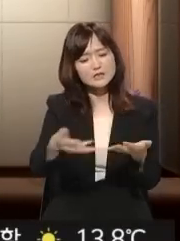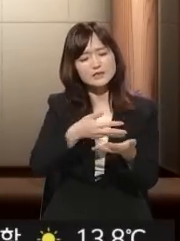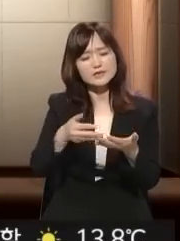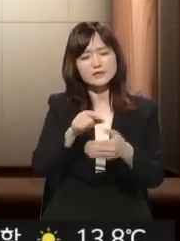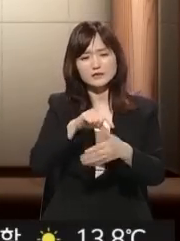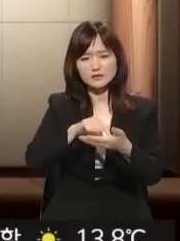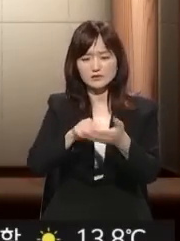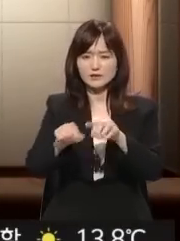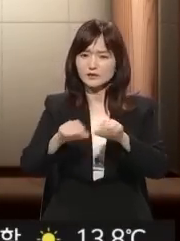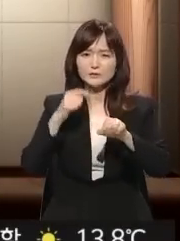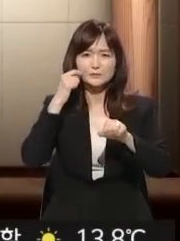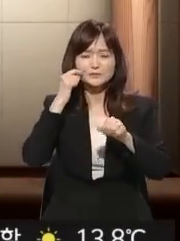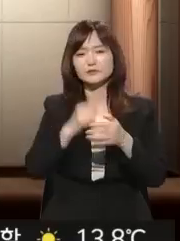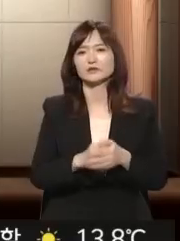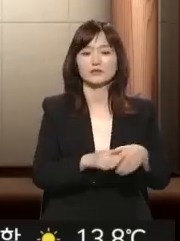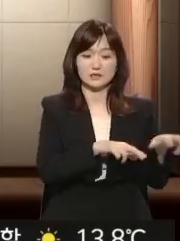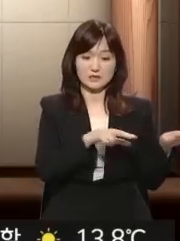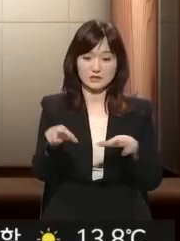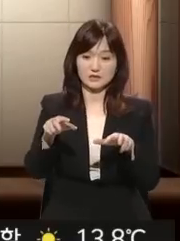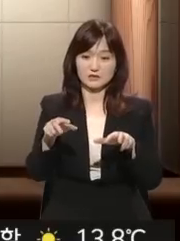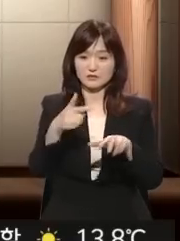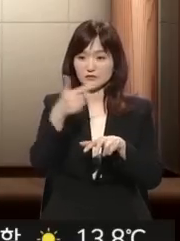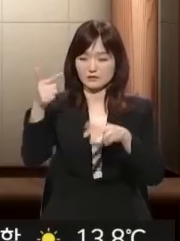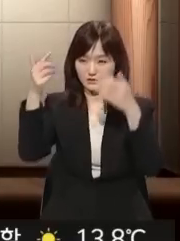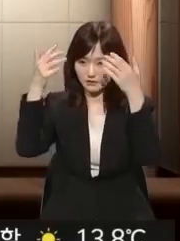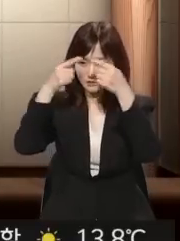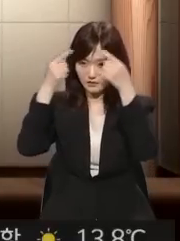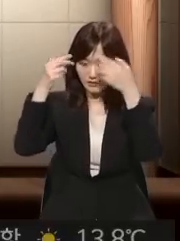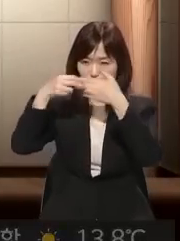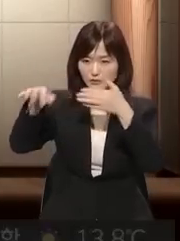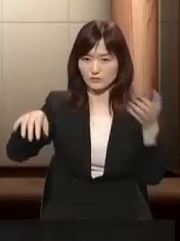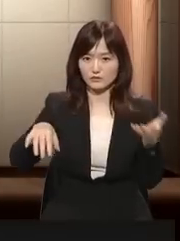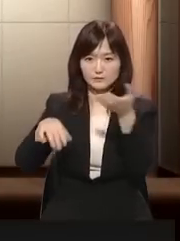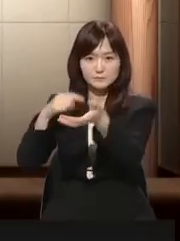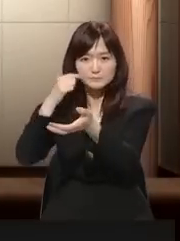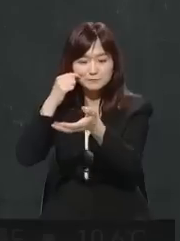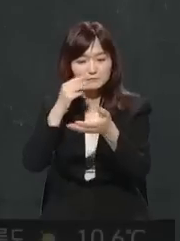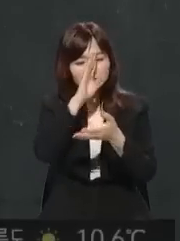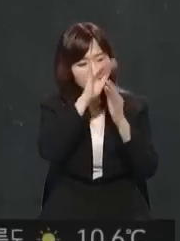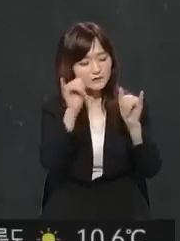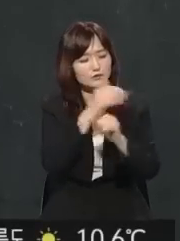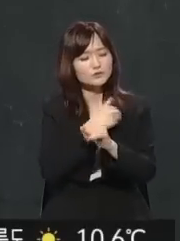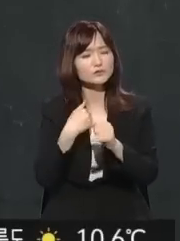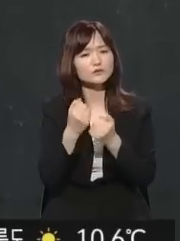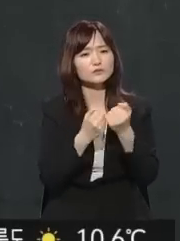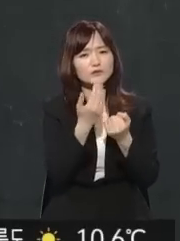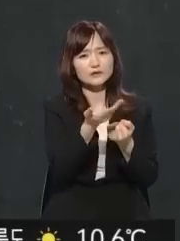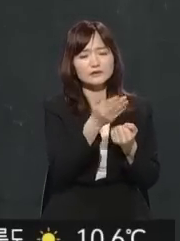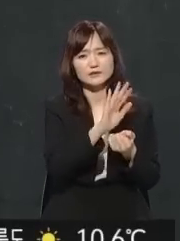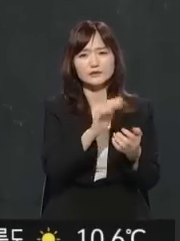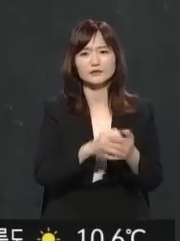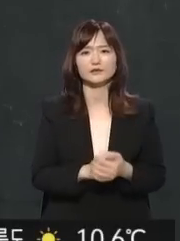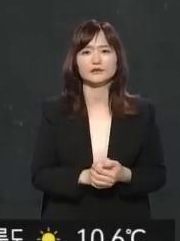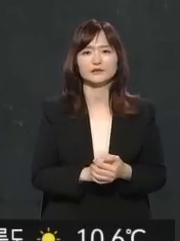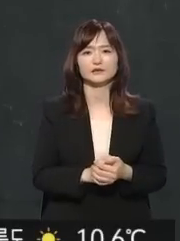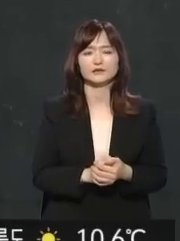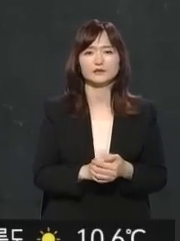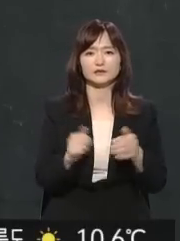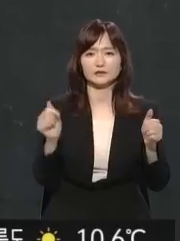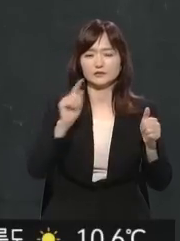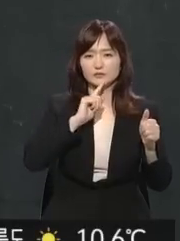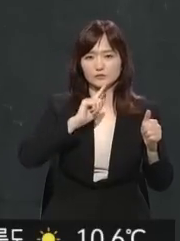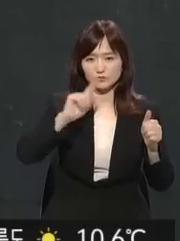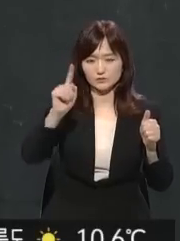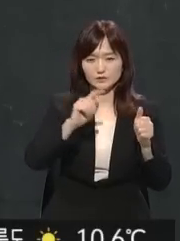못했고 신속하게 상급병원으로 이동시키지 않았고 또 환자측에 충분히 설명을 안 했다 이런 이유 등을 들어서 원고 일부 승소 판결을